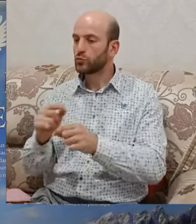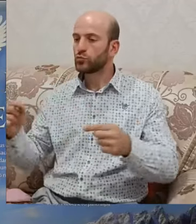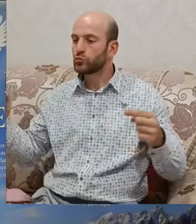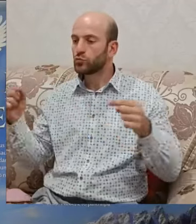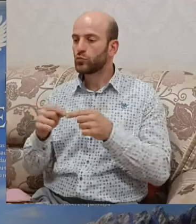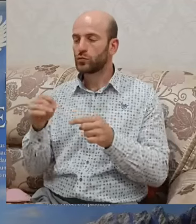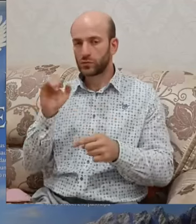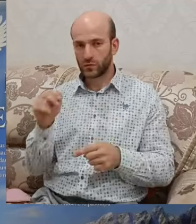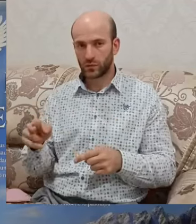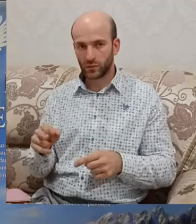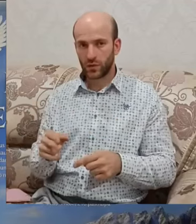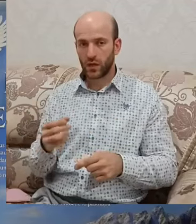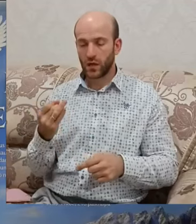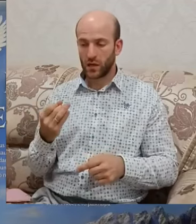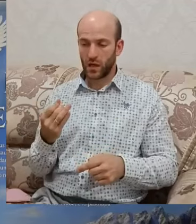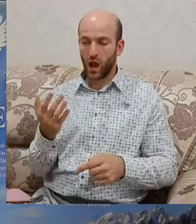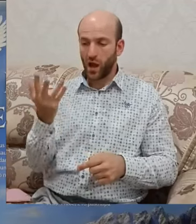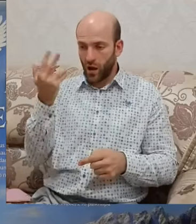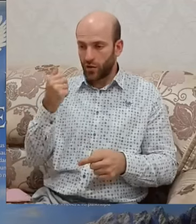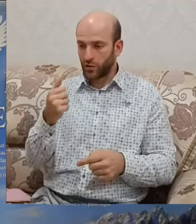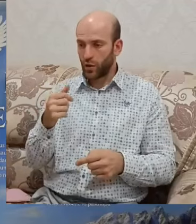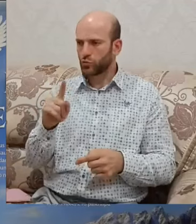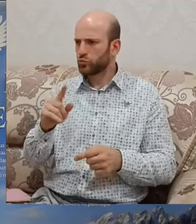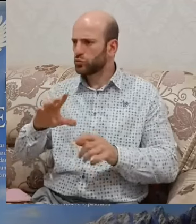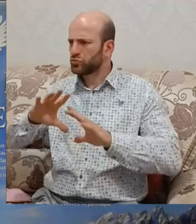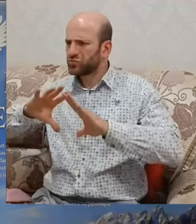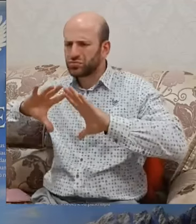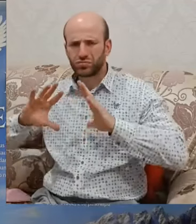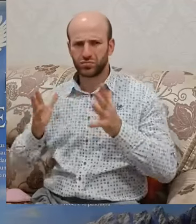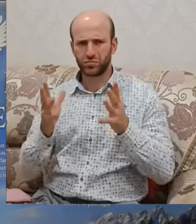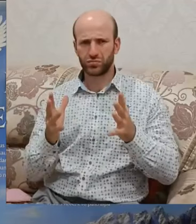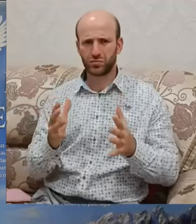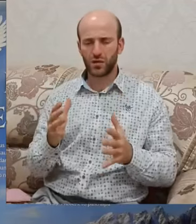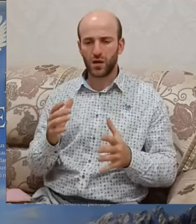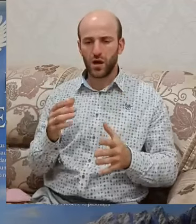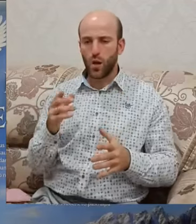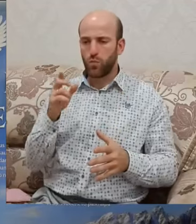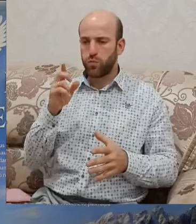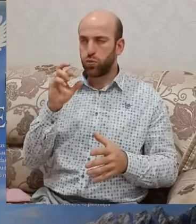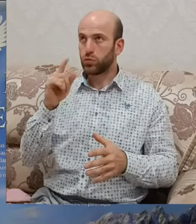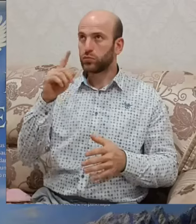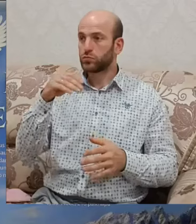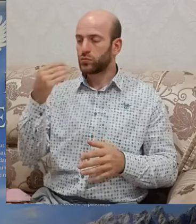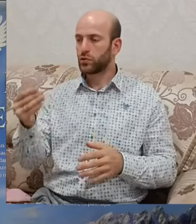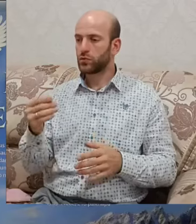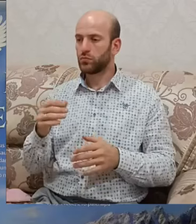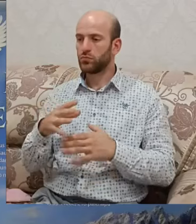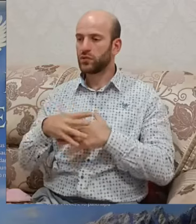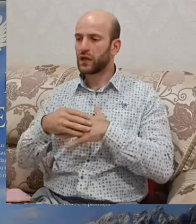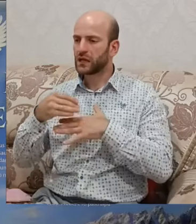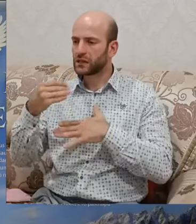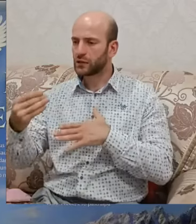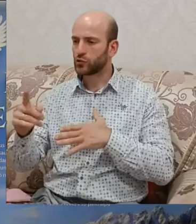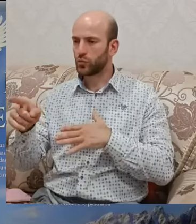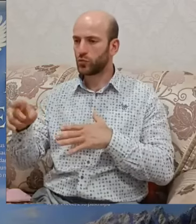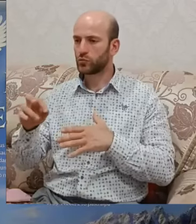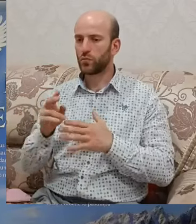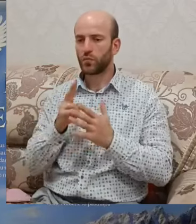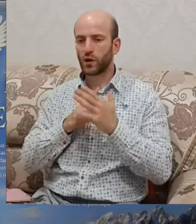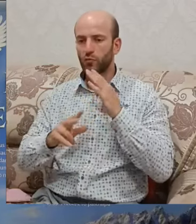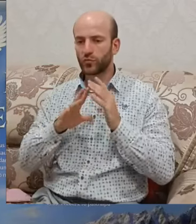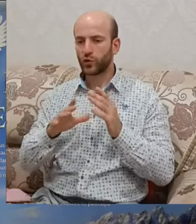начинали возникать ситуации, ir kada Dievas davė malonės dalinti žodžiu, и когда Бог дал благодати делиться словом, ir kada mes iš karto atstatėm tai,